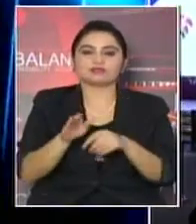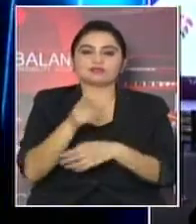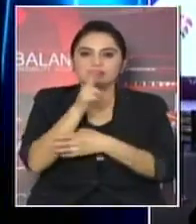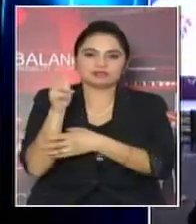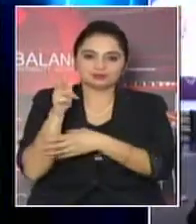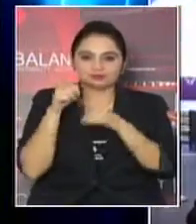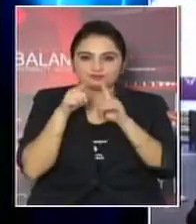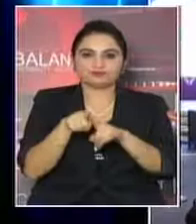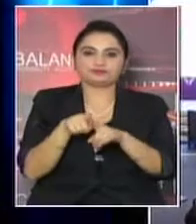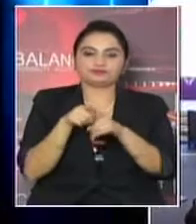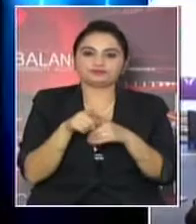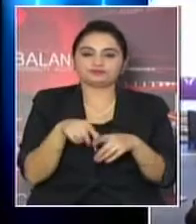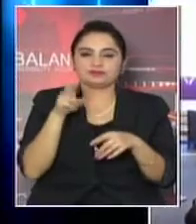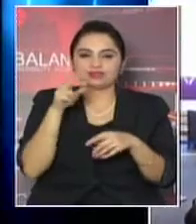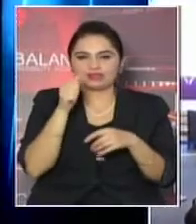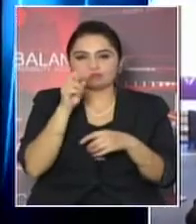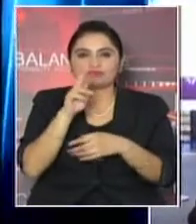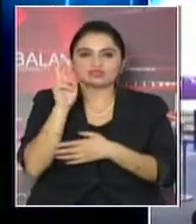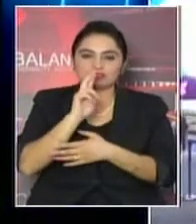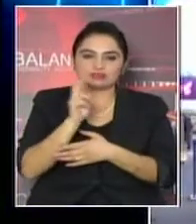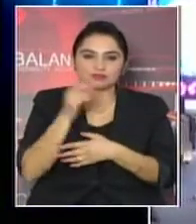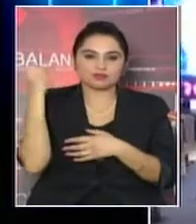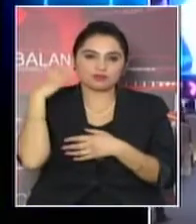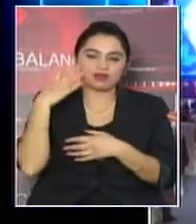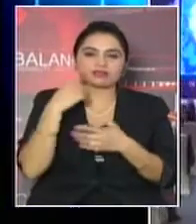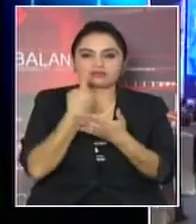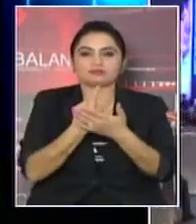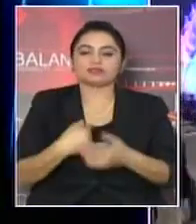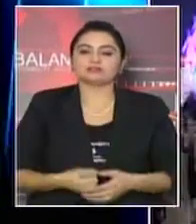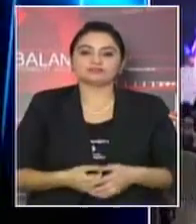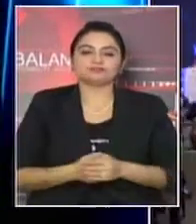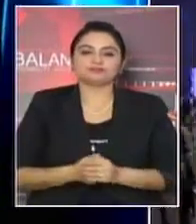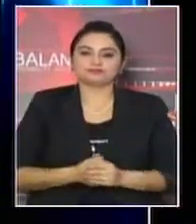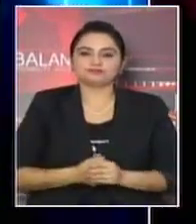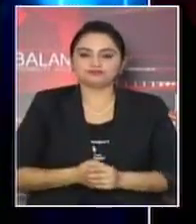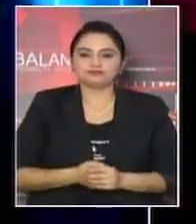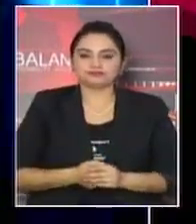पर्सन रजित तकोको साथमा एबिसी रिपोर्टर प्रकाश घिसिङ, काठमाडौँ।